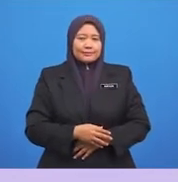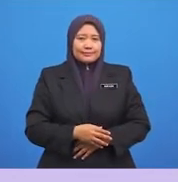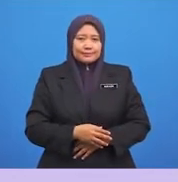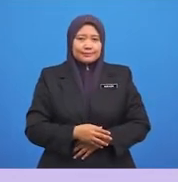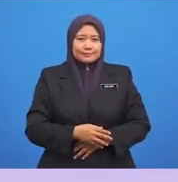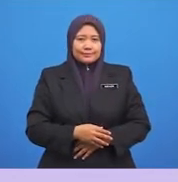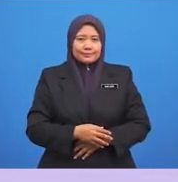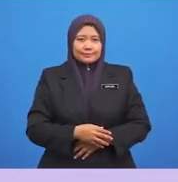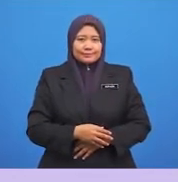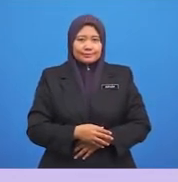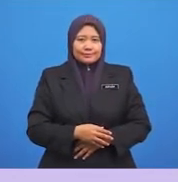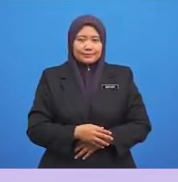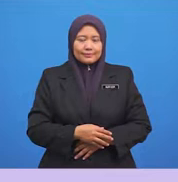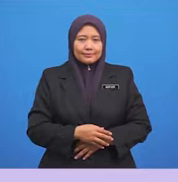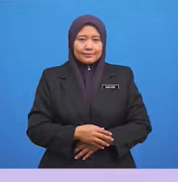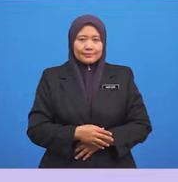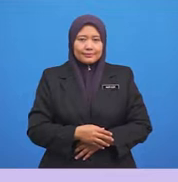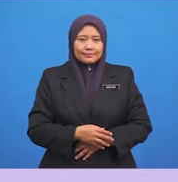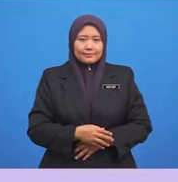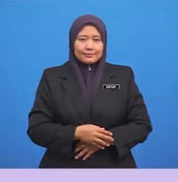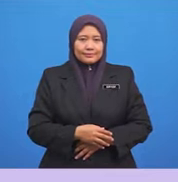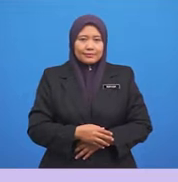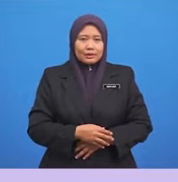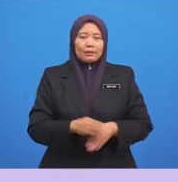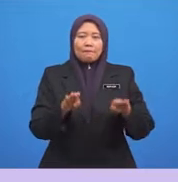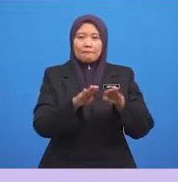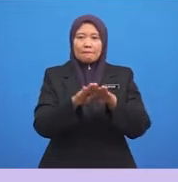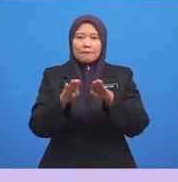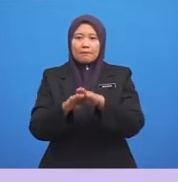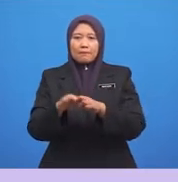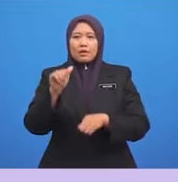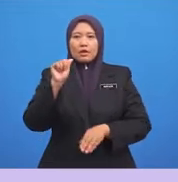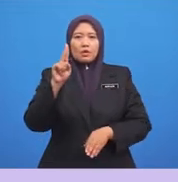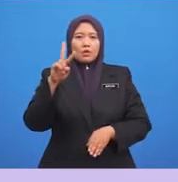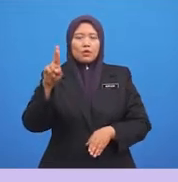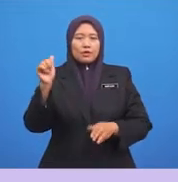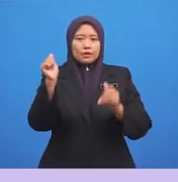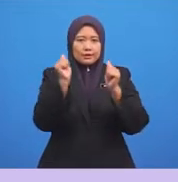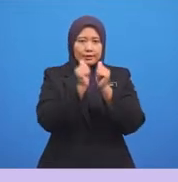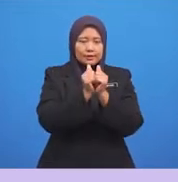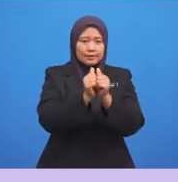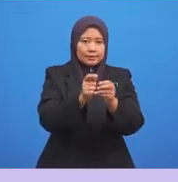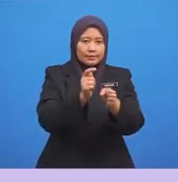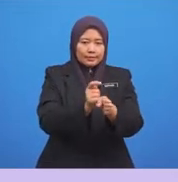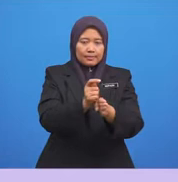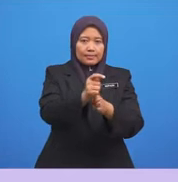sebab soalan ini senang. Jawapannya ialah bagai aur dengan